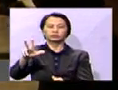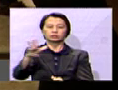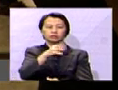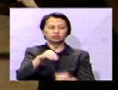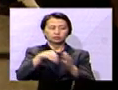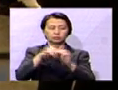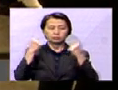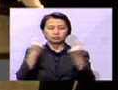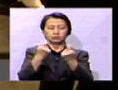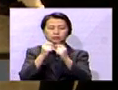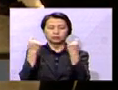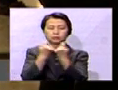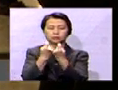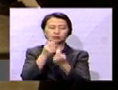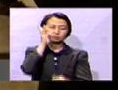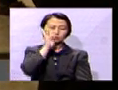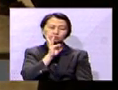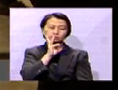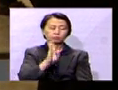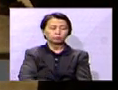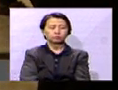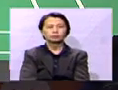dalam kategori berpasukan wanita.